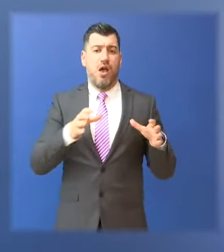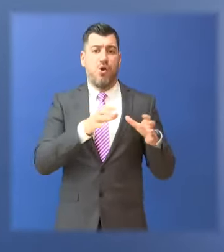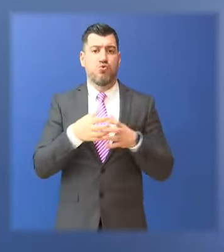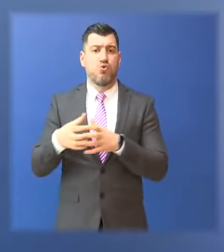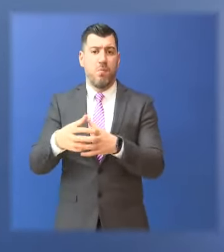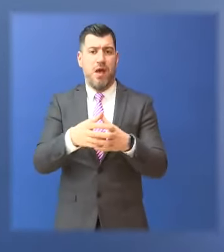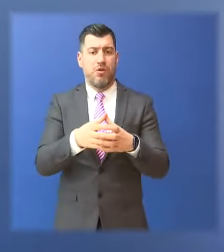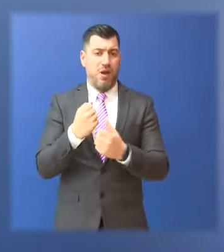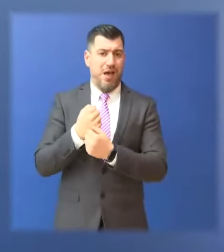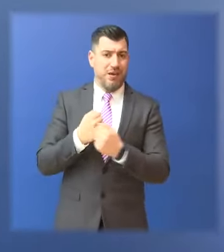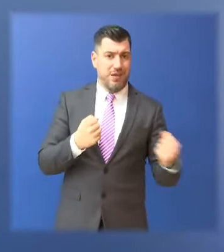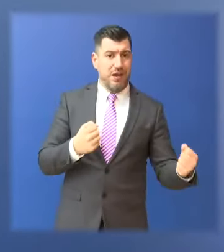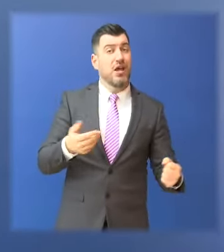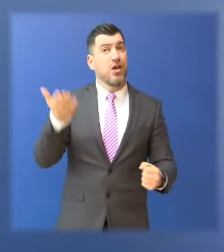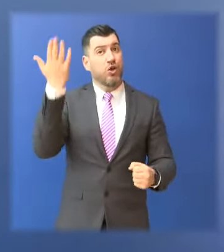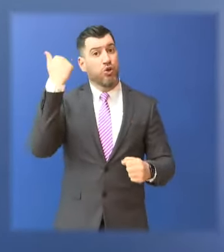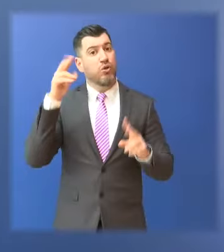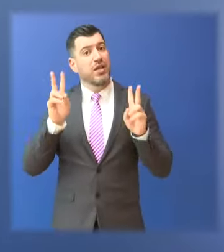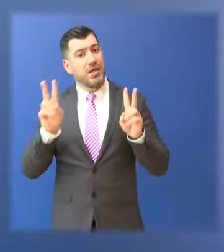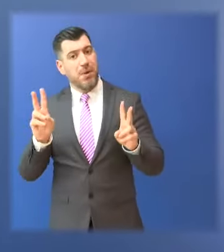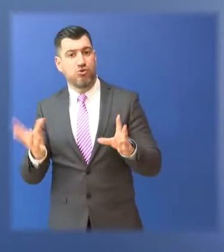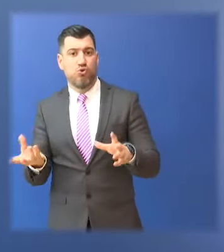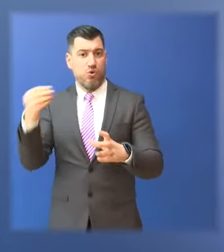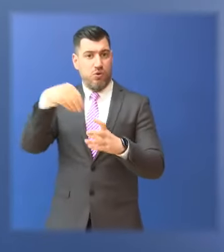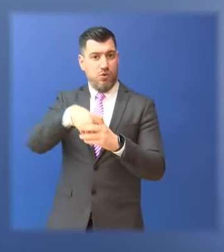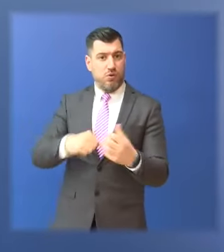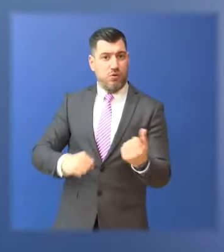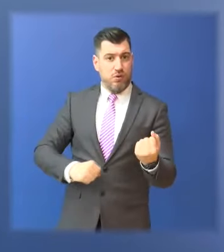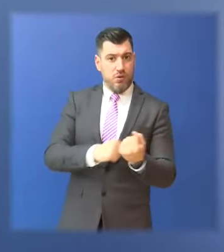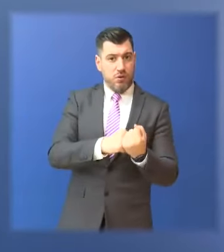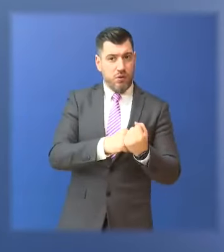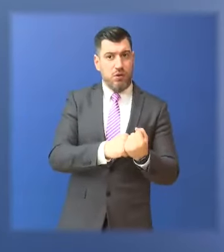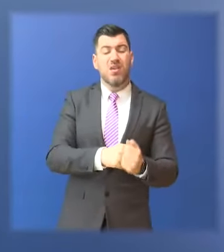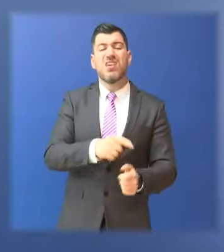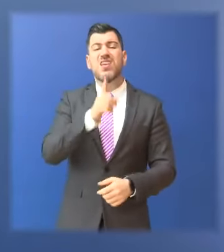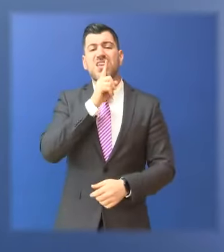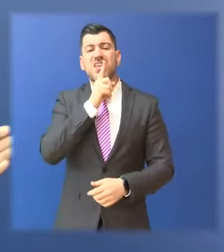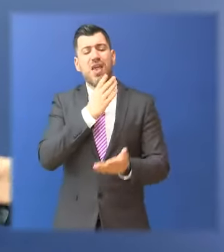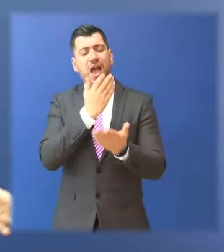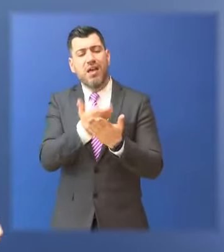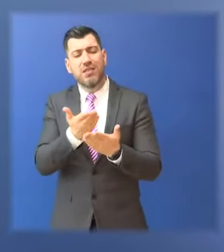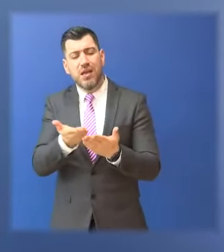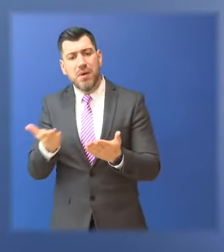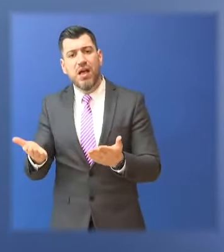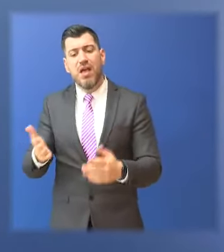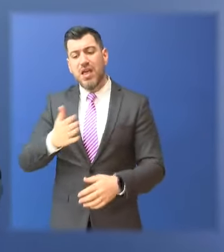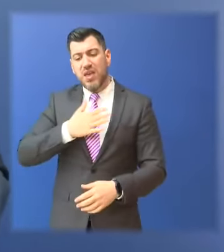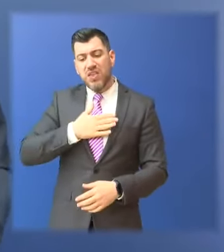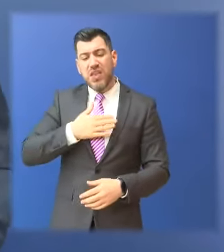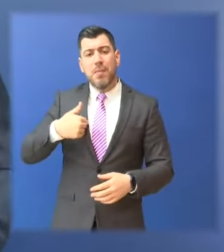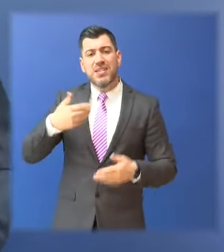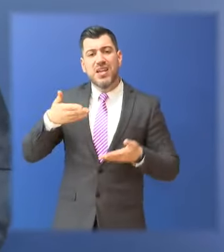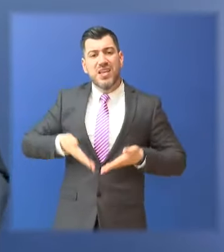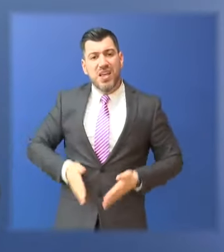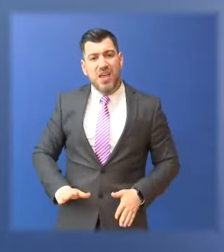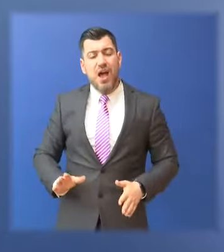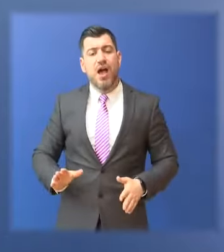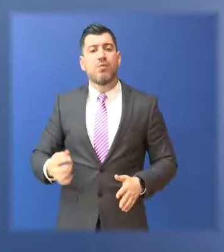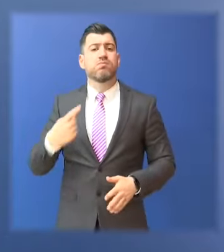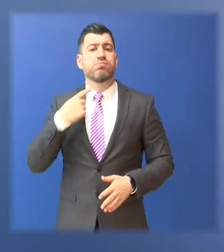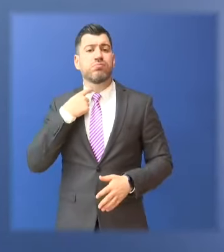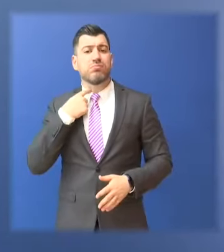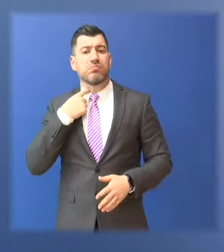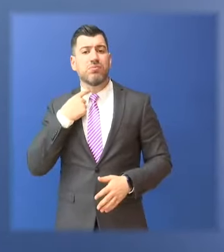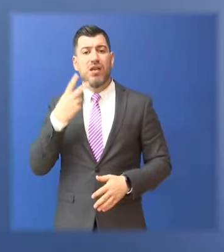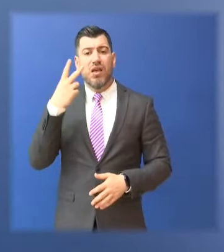συνέχεια προσχώρησε και το ΠΑΣΟΚ τότε σε αυτή τη λογική. Με τα ίδια αιτήματα. Η δική μας γενιά έχει χάσει δύο εξάμηνα.